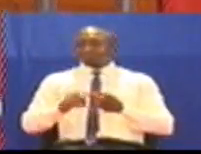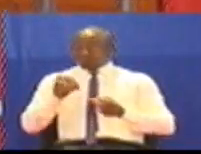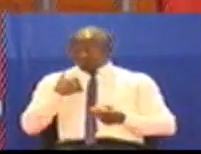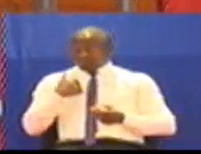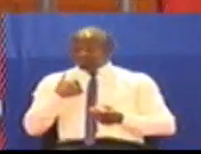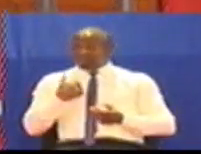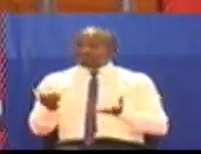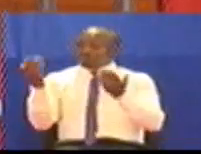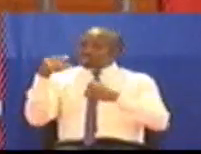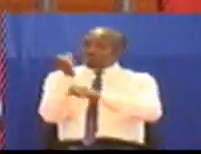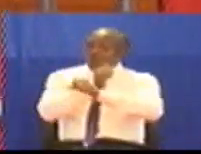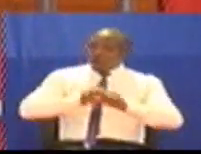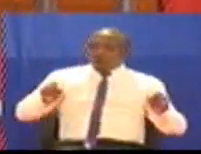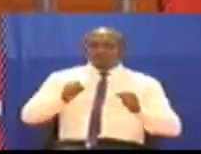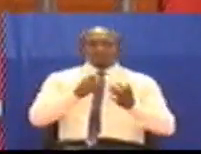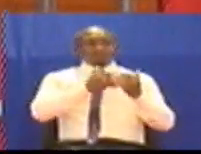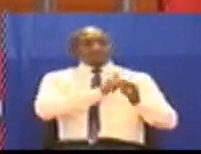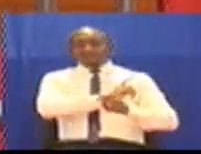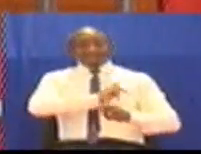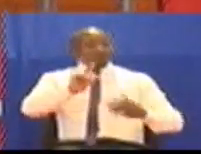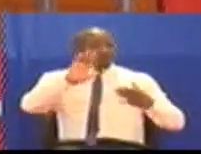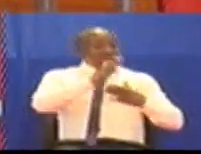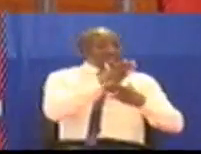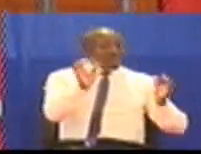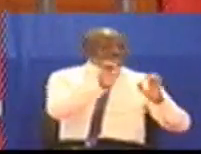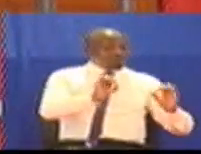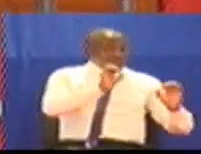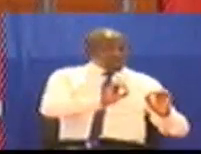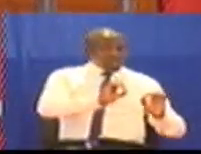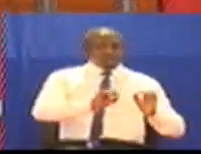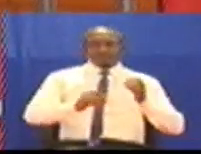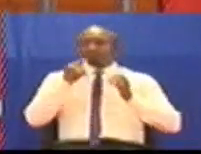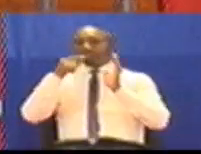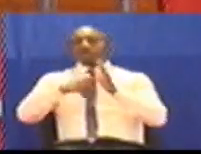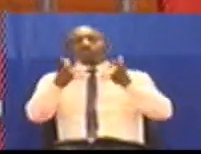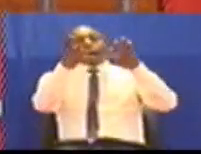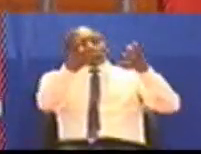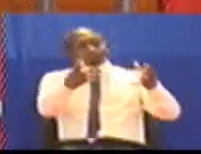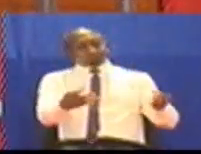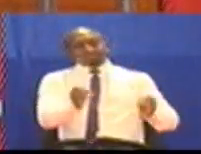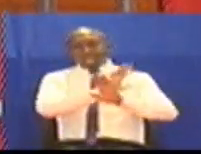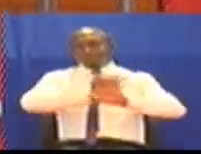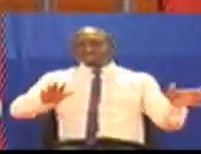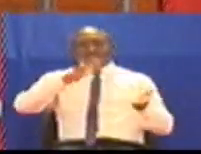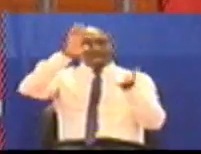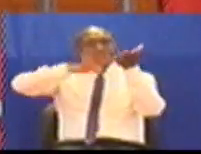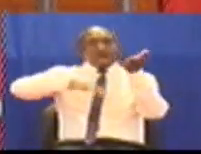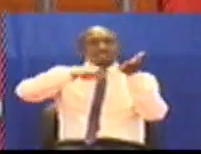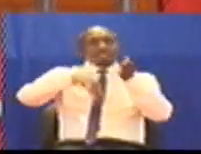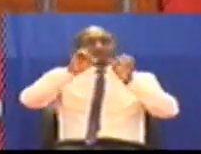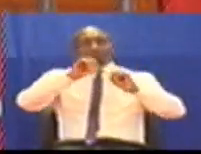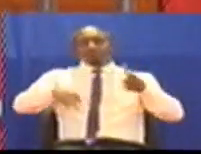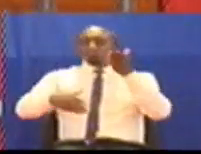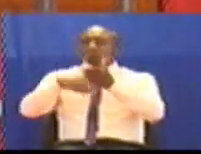TAMISEMI imeweza kuokoa, kwa sababu bila kukarabati yale majengo yangeharibika kabisa na tungepata hasara mpya ya kujenga majengo mapya.